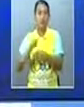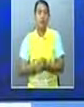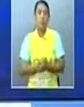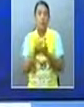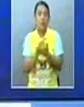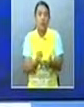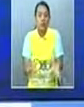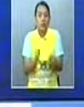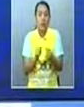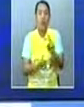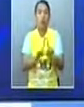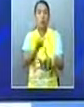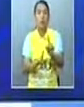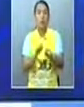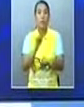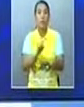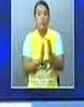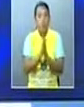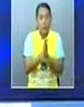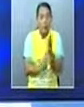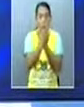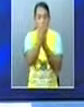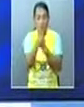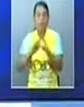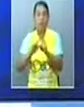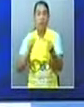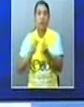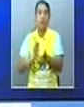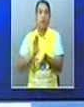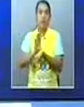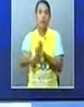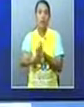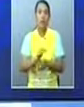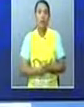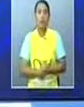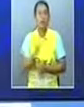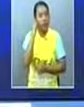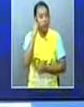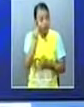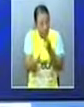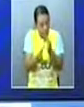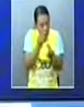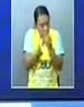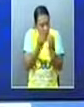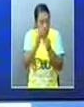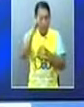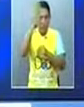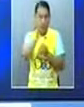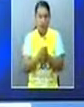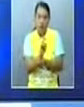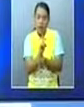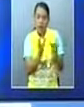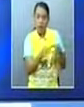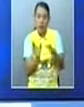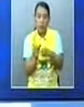ในกลุ่มดังกล่าวนั้นมีความคึกคักน่าสนใจในการลงทุนเพียงแต่ว่าเราต้องไปทำการบ้านศึกษาดูนะคะว่าตัวไหนเป็นเป้าหมายนะคะเพื่อที่จะ